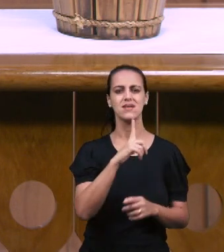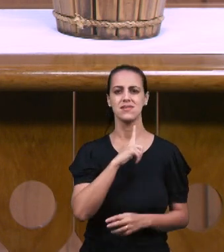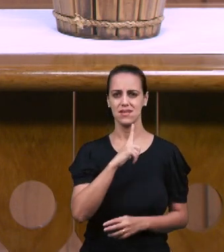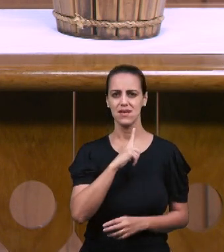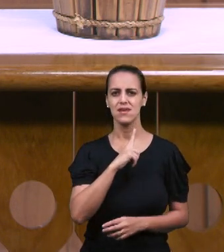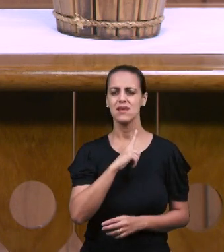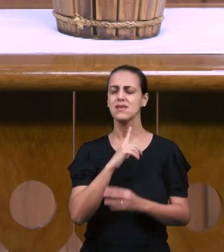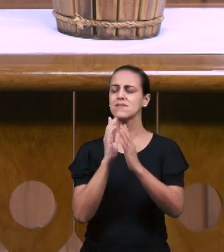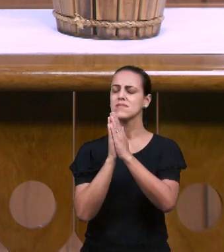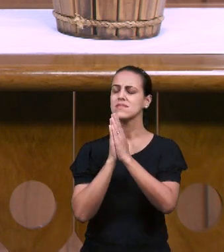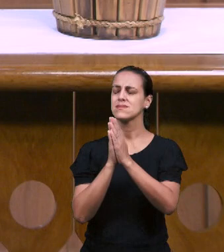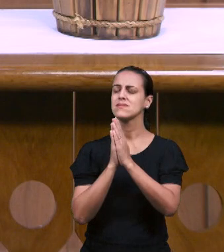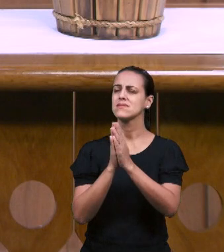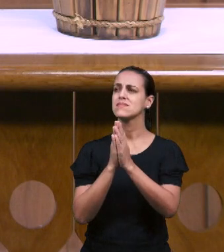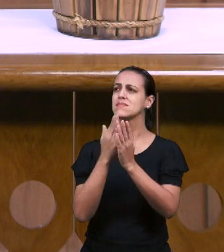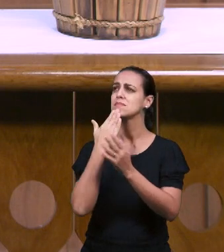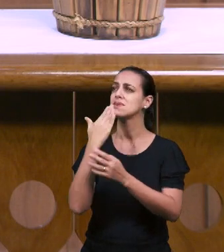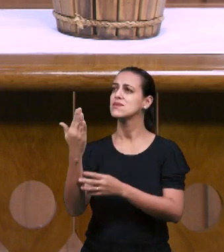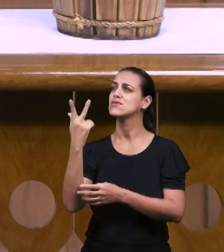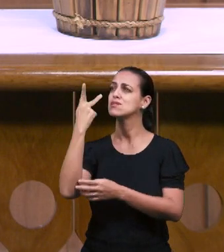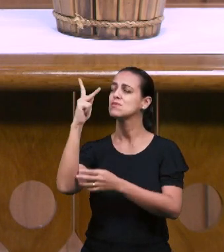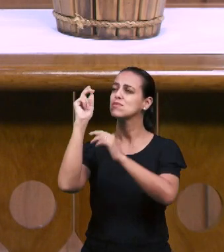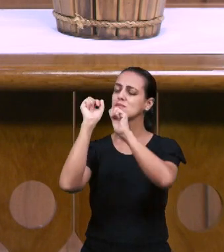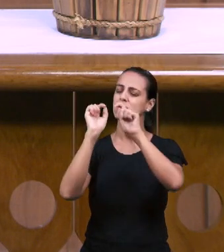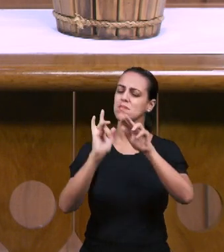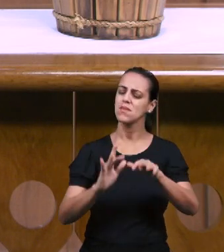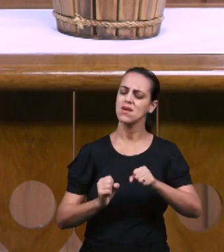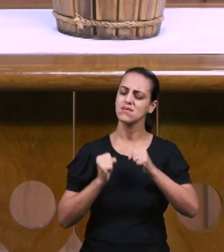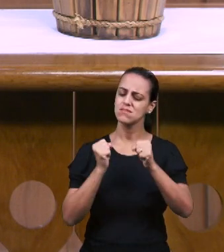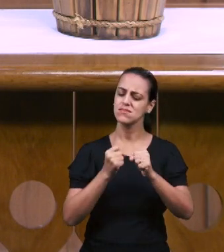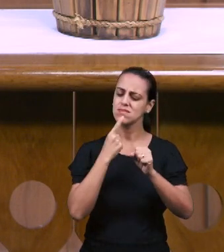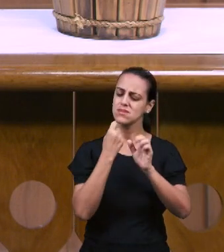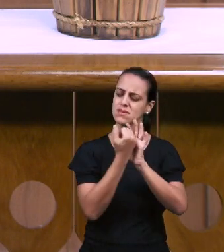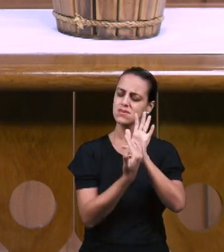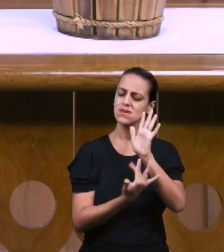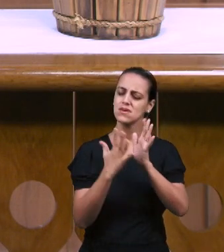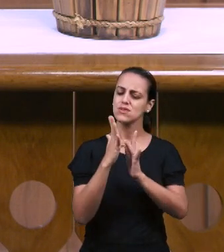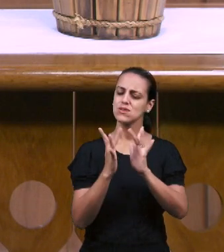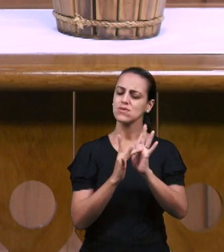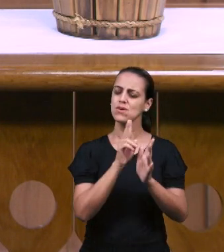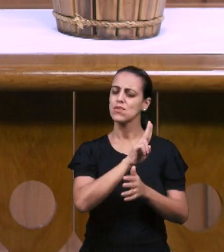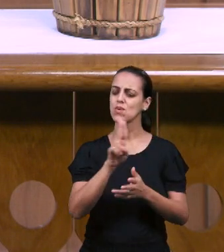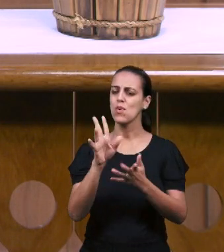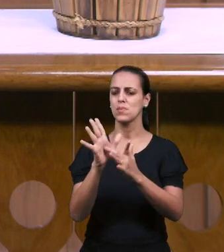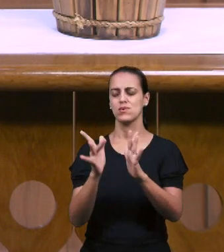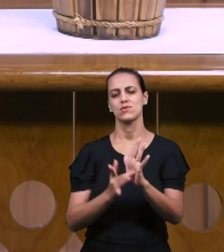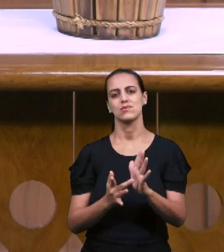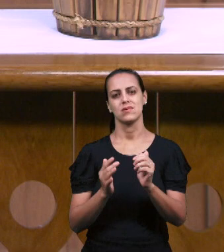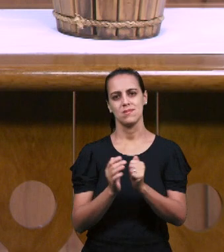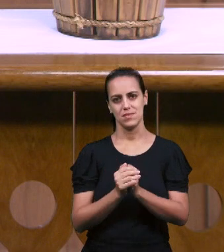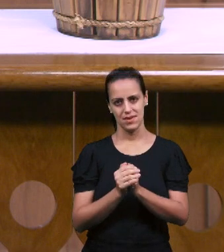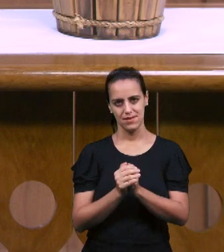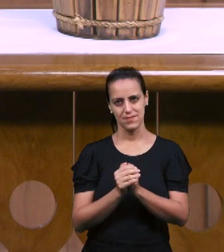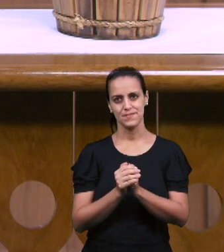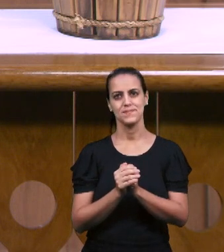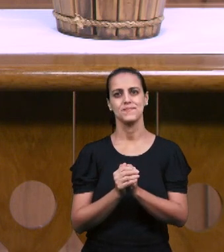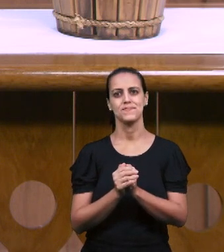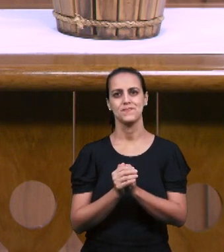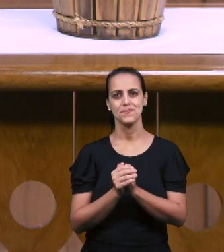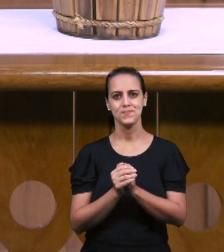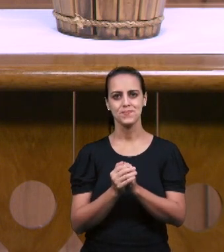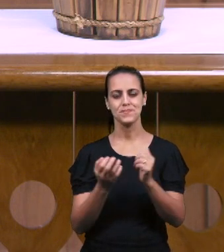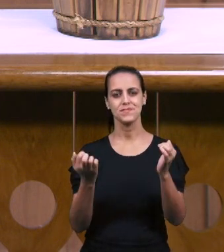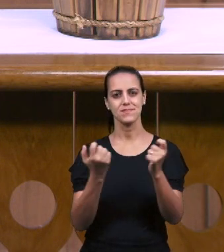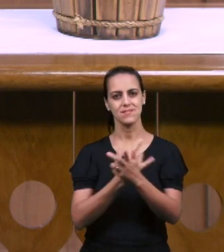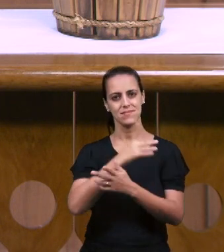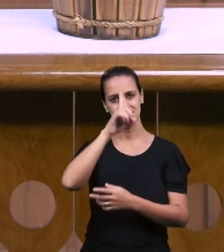Dieu. Nous prions, supplions ta bénédiction, le pouvoir du sang du Seigneur Jésus, au nom du Seigneur Jésus. Amen. Gloire à